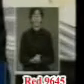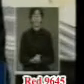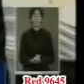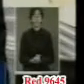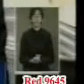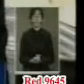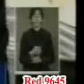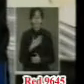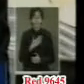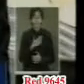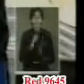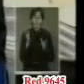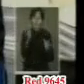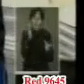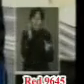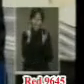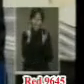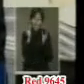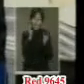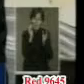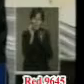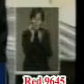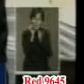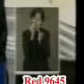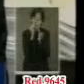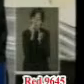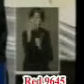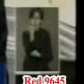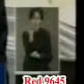14ก็ฟังมาก็ติดตามรายการมา